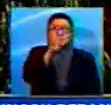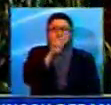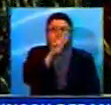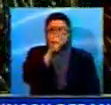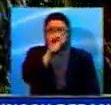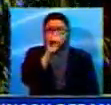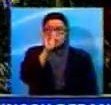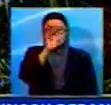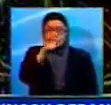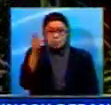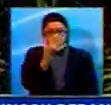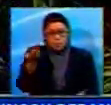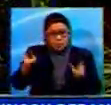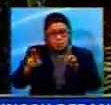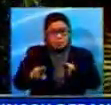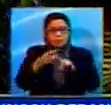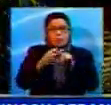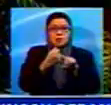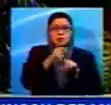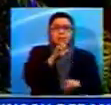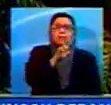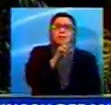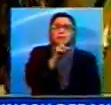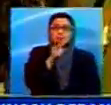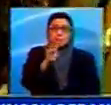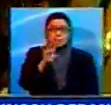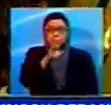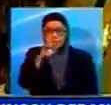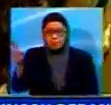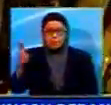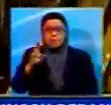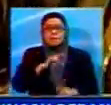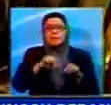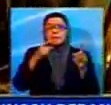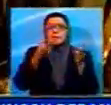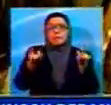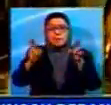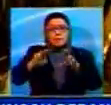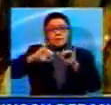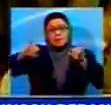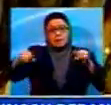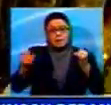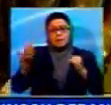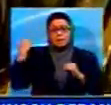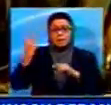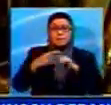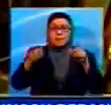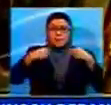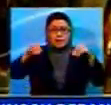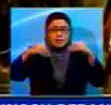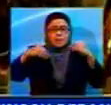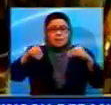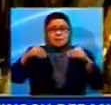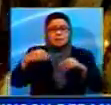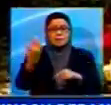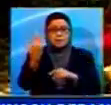208,997 kontrak daripada 214,777 kontrak jumaat lalu di pasaran fizikal